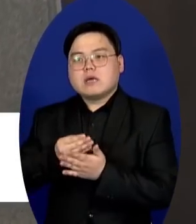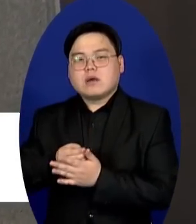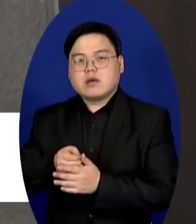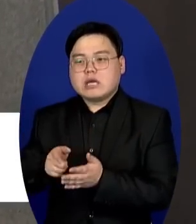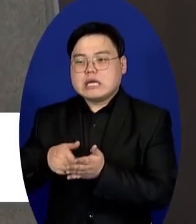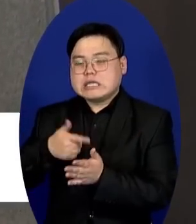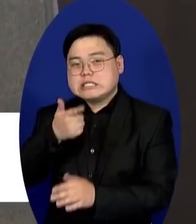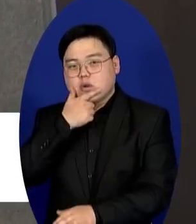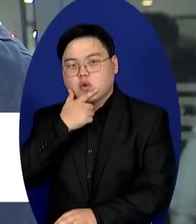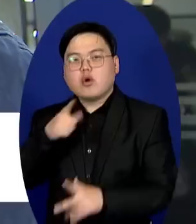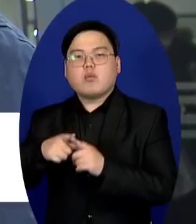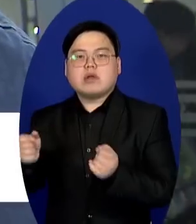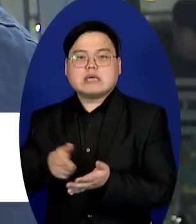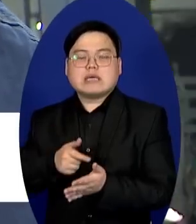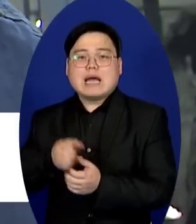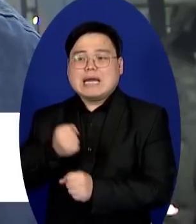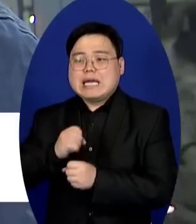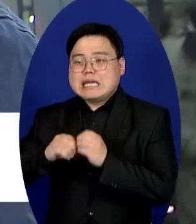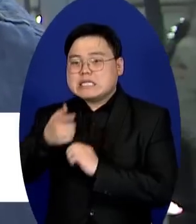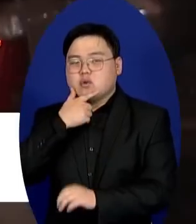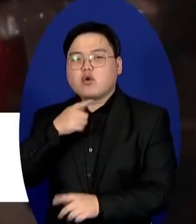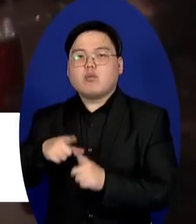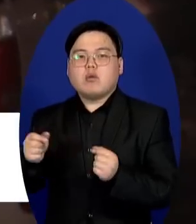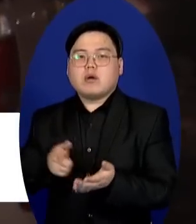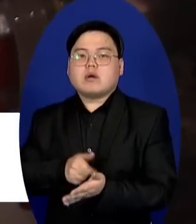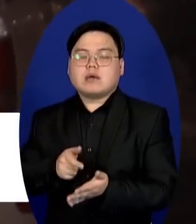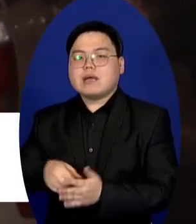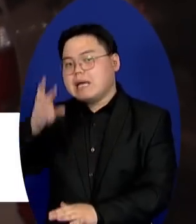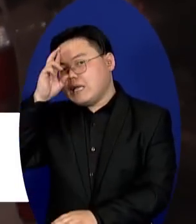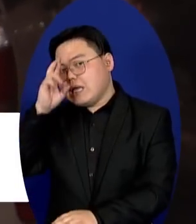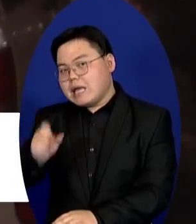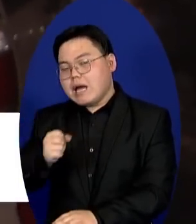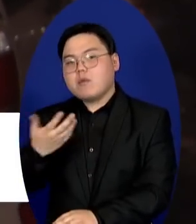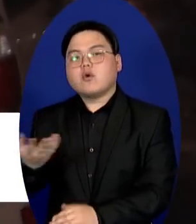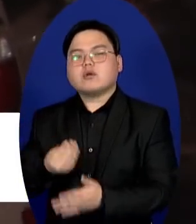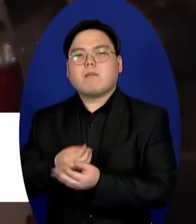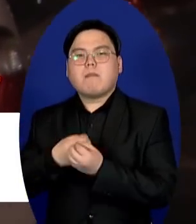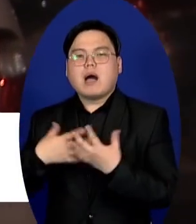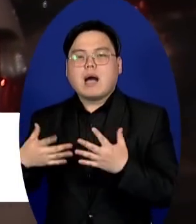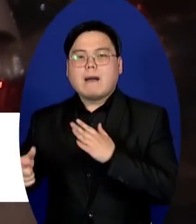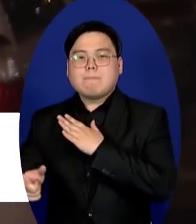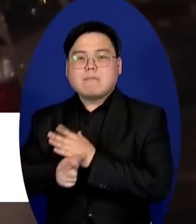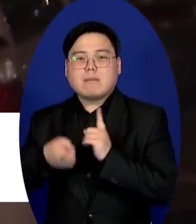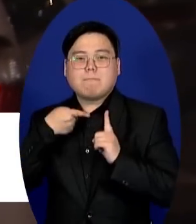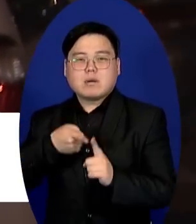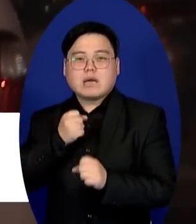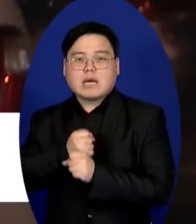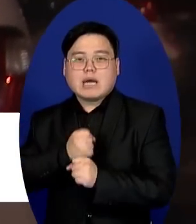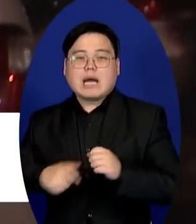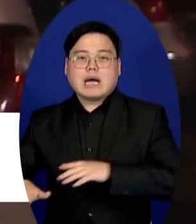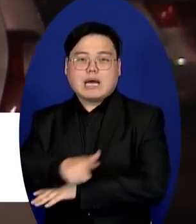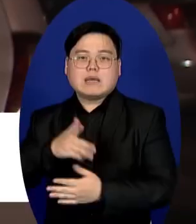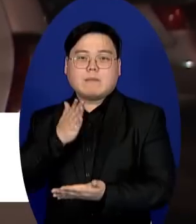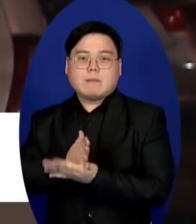буулгах хэрэгтэй шүү дээ. Албан газрыг буулгах хэрэгтэй. Ажлаа хийж чадахгүй бол буулгасан л дээ шүү дээ. Яамд бол одоо зөндөө олон мэргэжлийн чиглэлээр ажиллаж байгаа газрууд байгаа